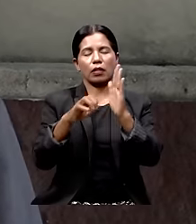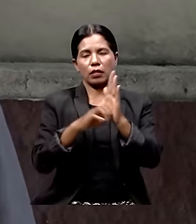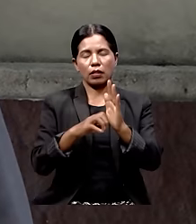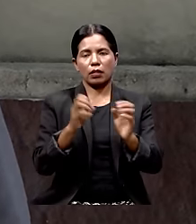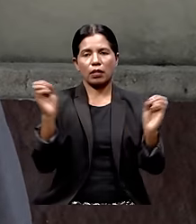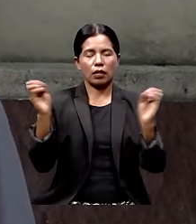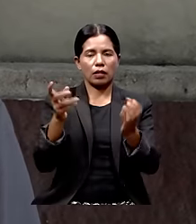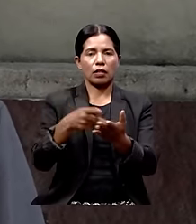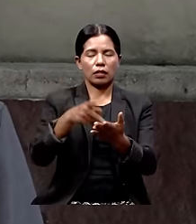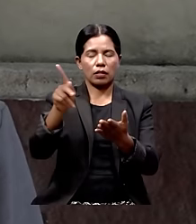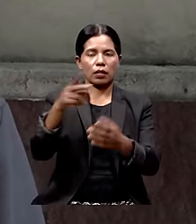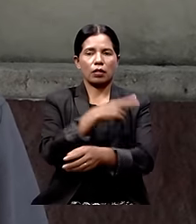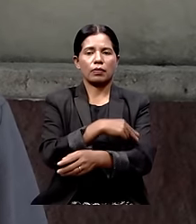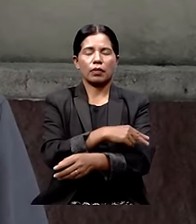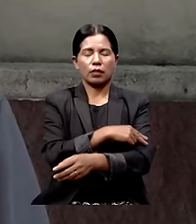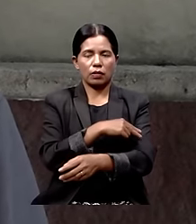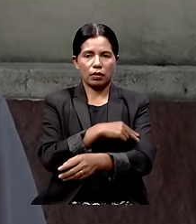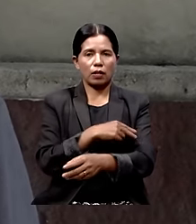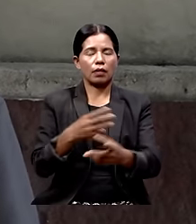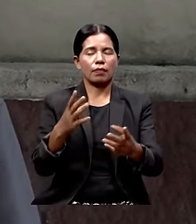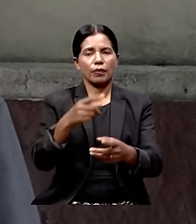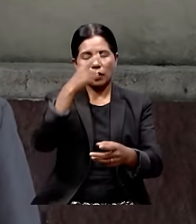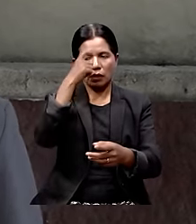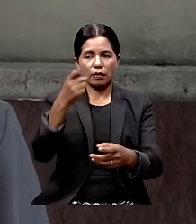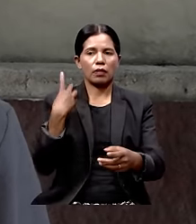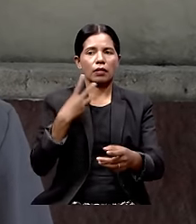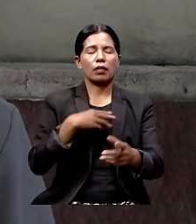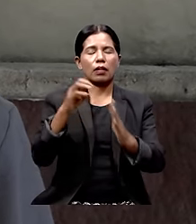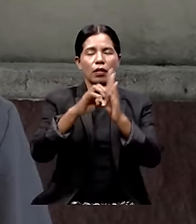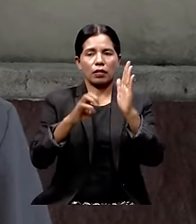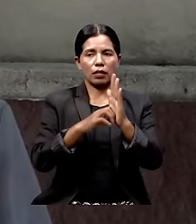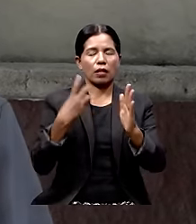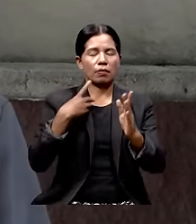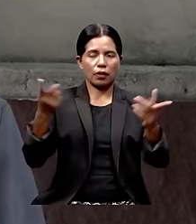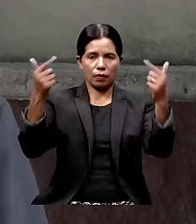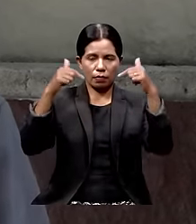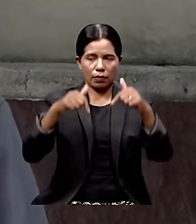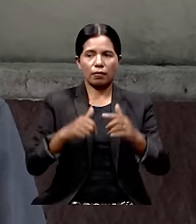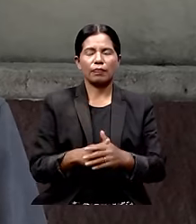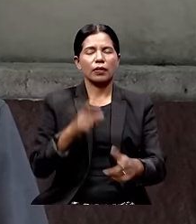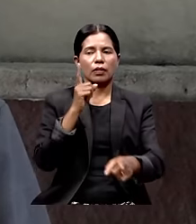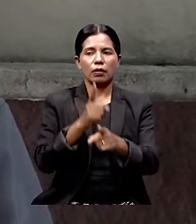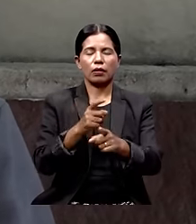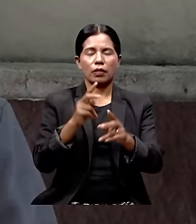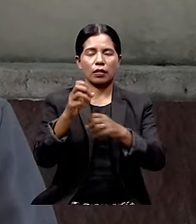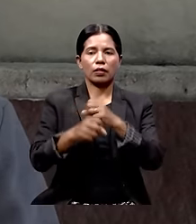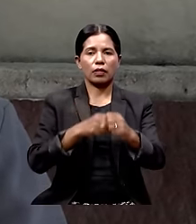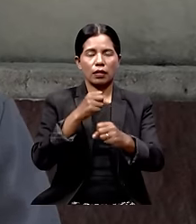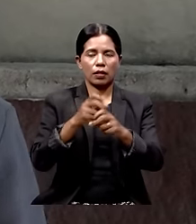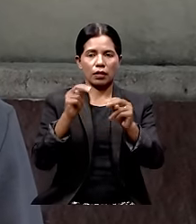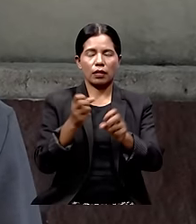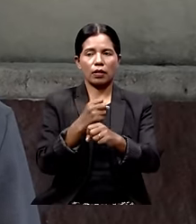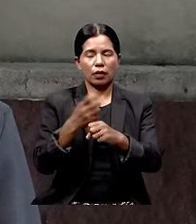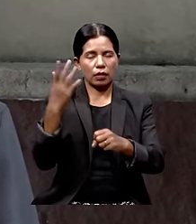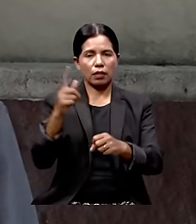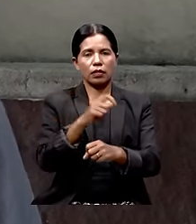halo pagamento ba ia hospital Pantai Hospital tanema ten estado haruka ami fila los ne TV ne mus anta halo tratamento ba